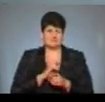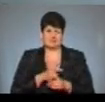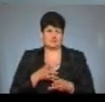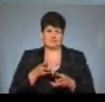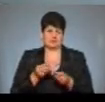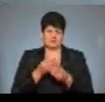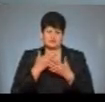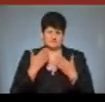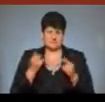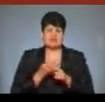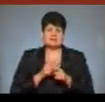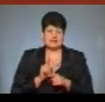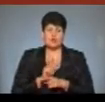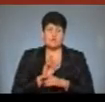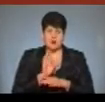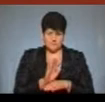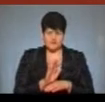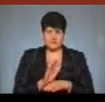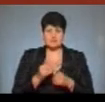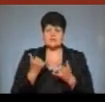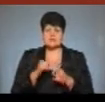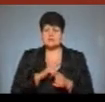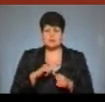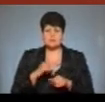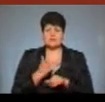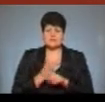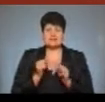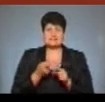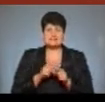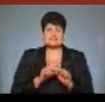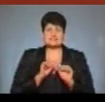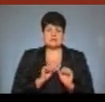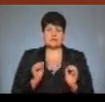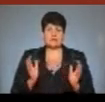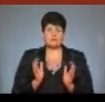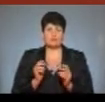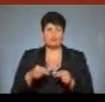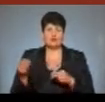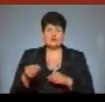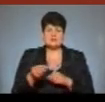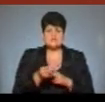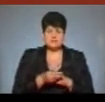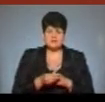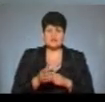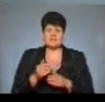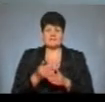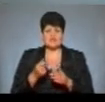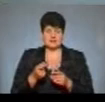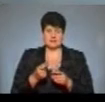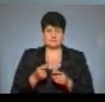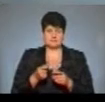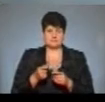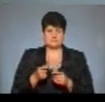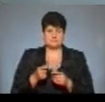Тобто це нормально. Саме основне на сьогоднішній день – це захистити посіви, так як сказала пані Софінська, від шкідників